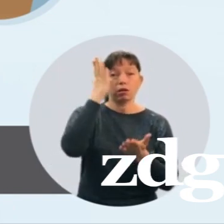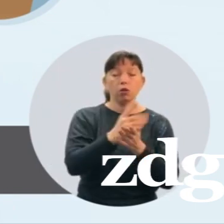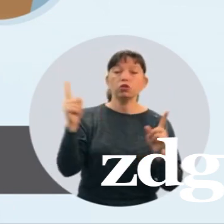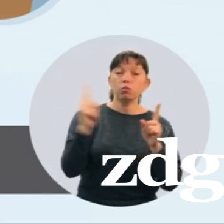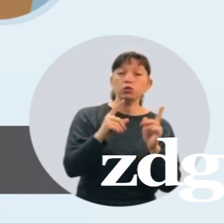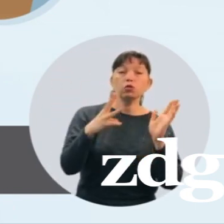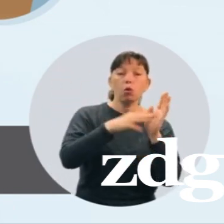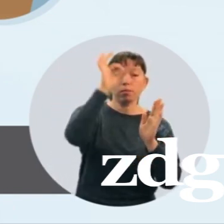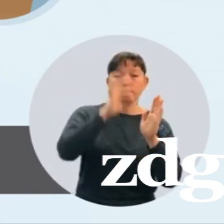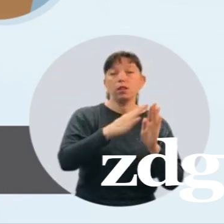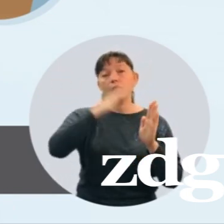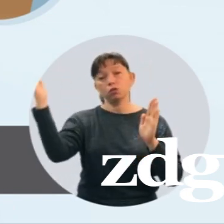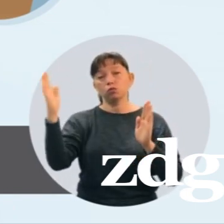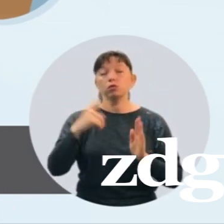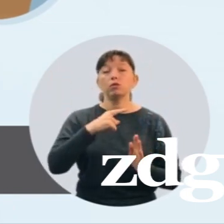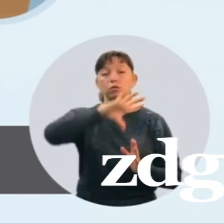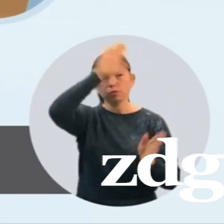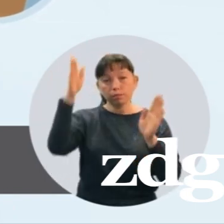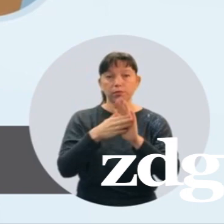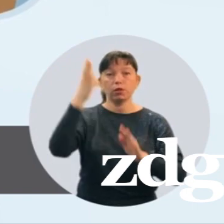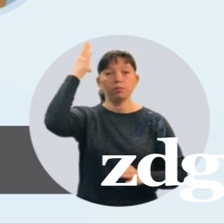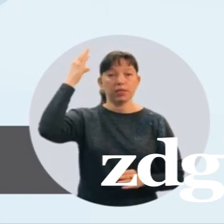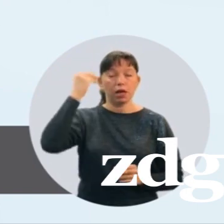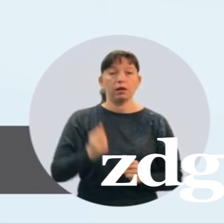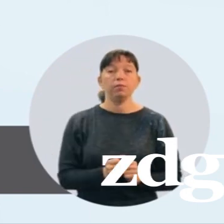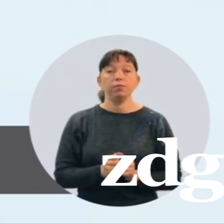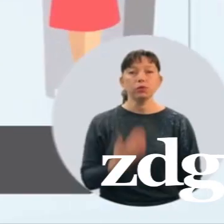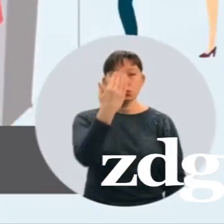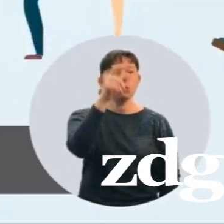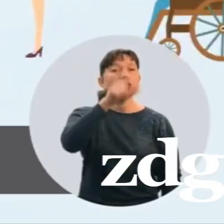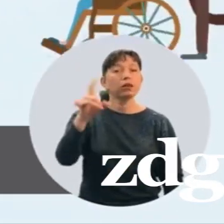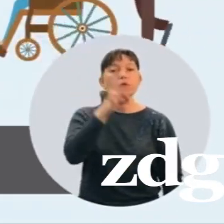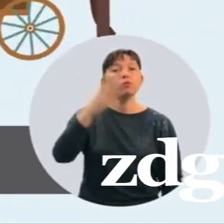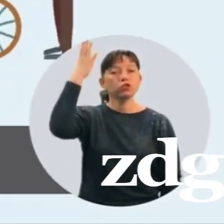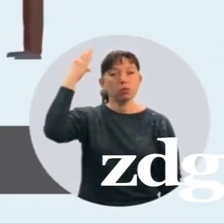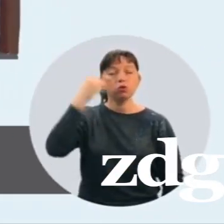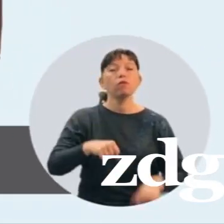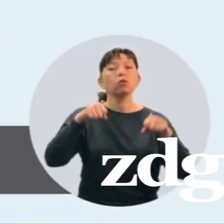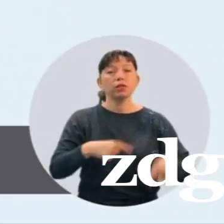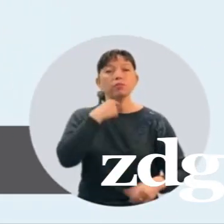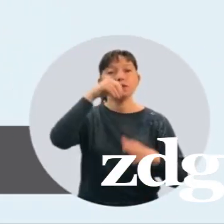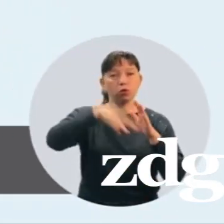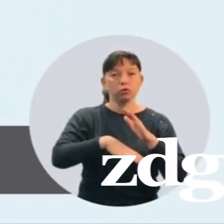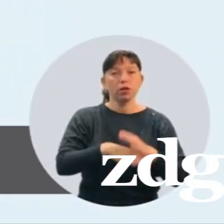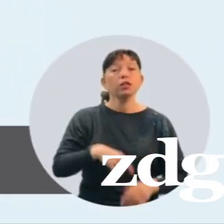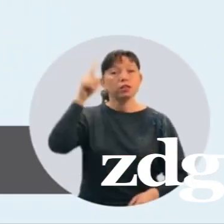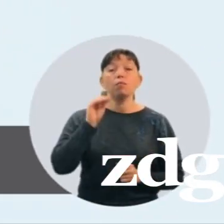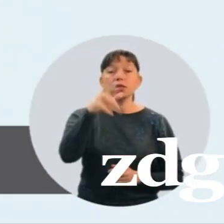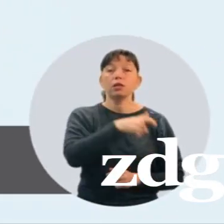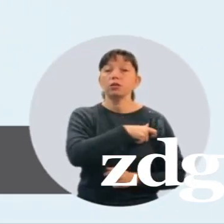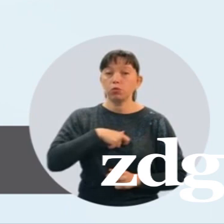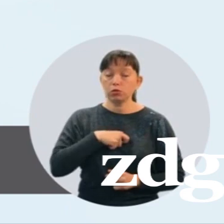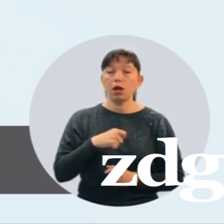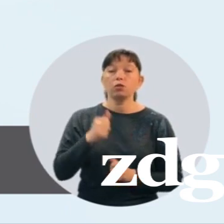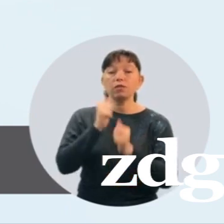puțin 8% din voturile valabile exprimate în ansamblu pe țară. Este important de știut că în circumscripțiile uninominale,